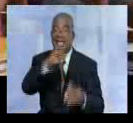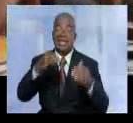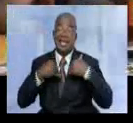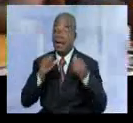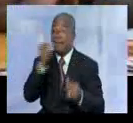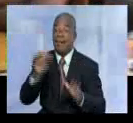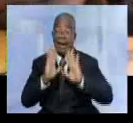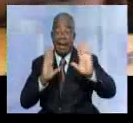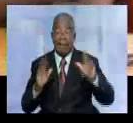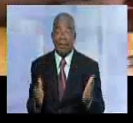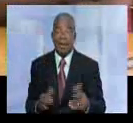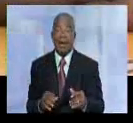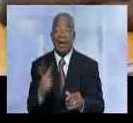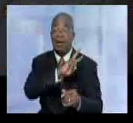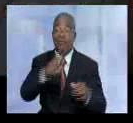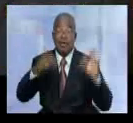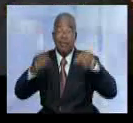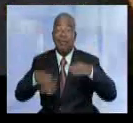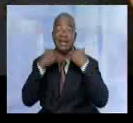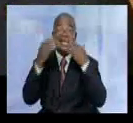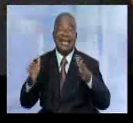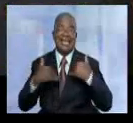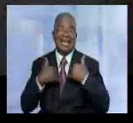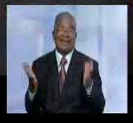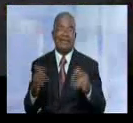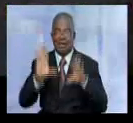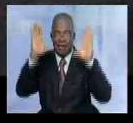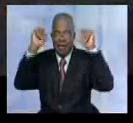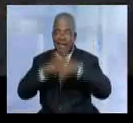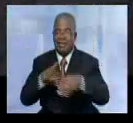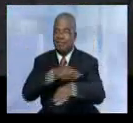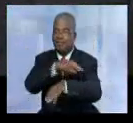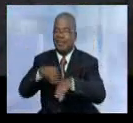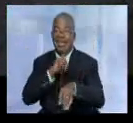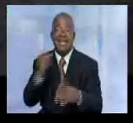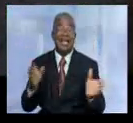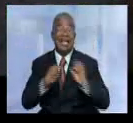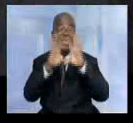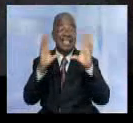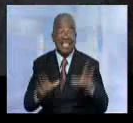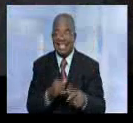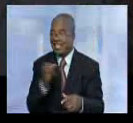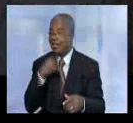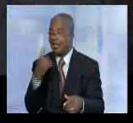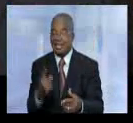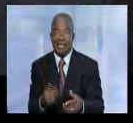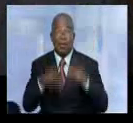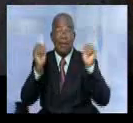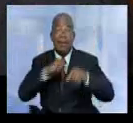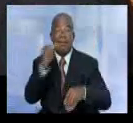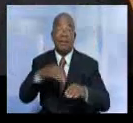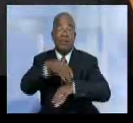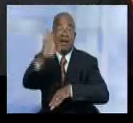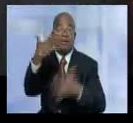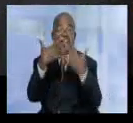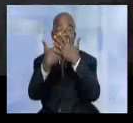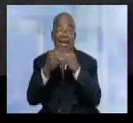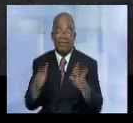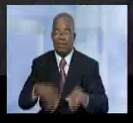République, chef suprême des armées. Le président de la République a été très clair. Pas de poursuite judiciaire, même